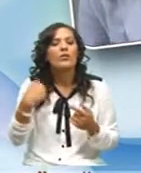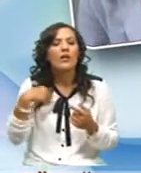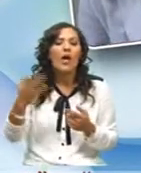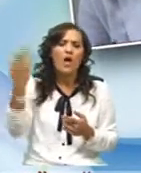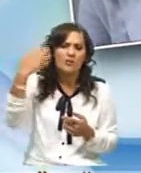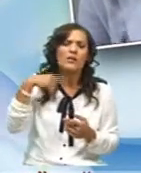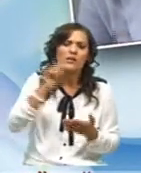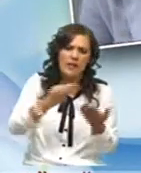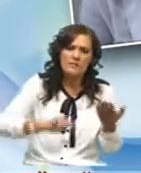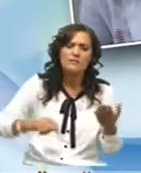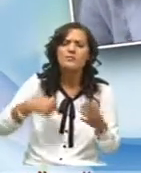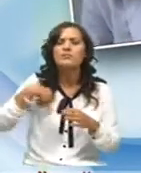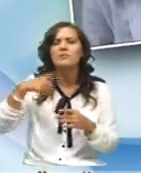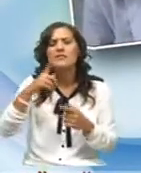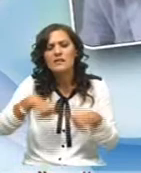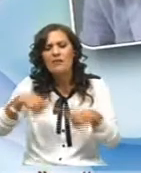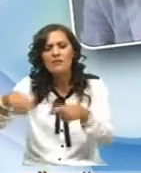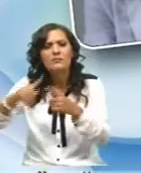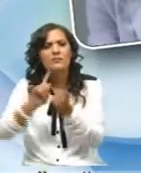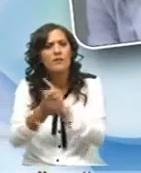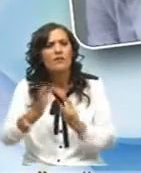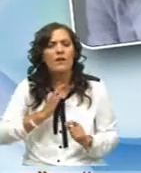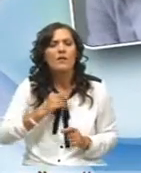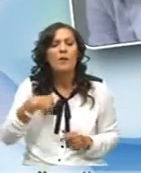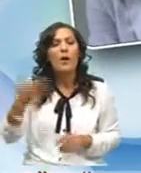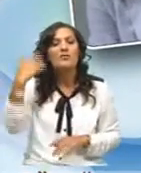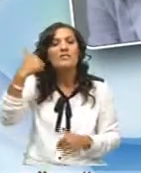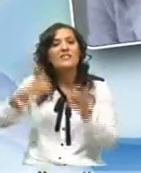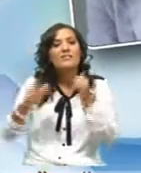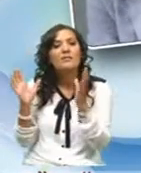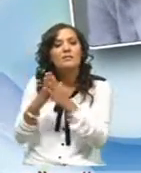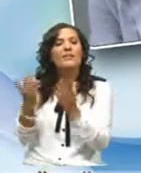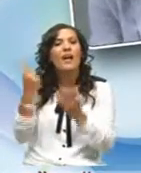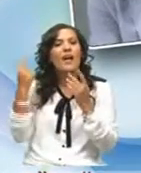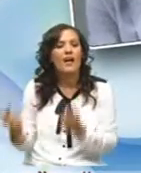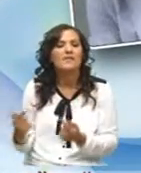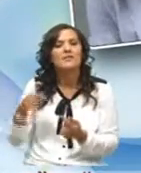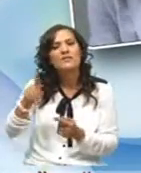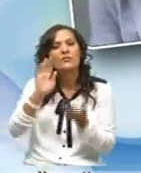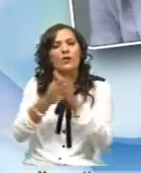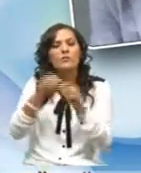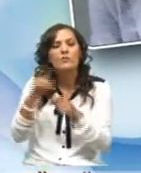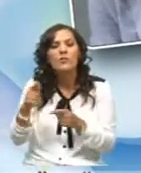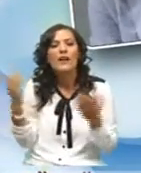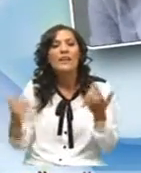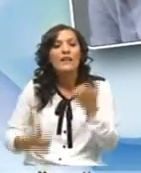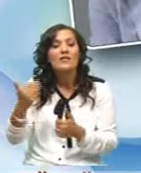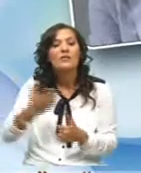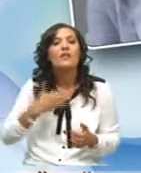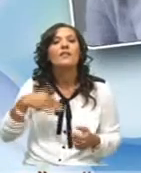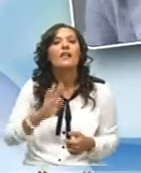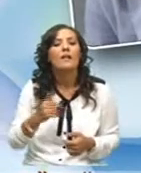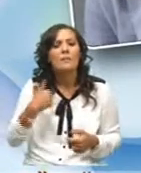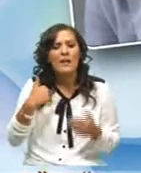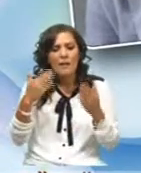yazılı sözlü yoklamalar vardı fakat önceden yarışan kesim daha azdı sizin dönemleri Tabii ki bu kadar yarışan dedi Ay